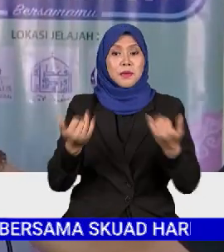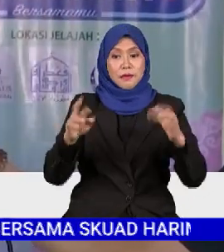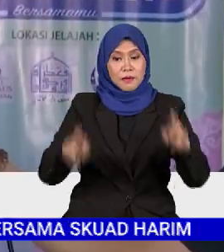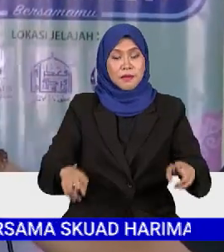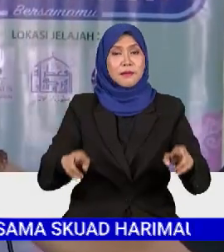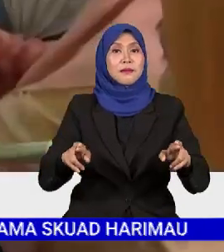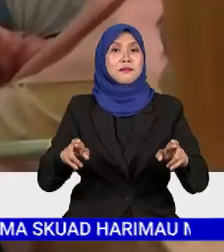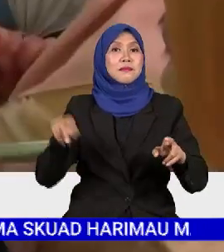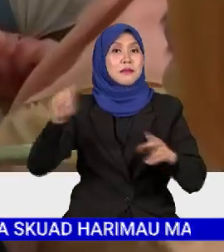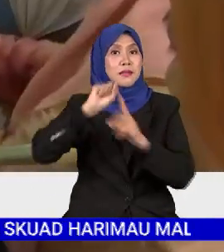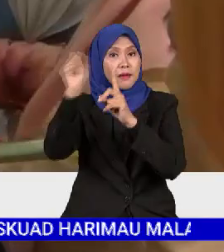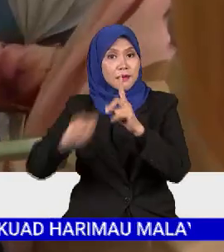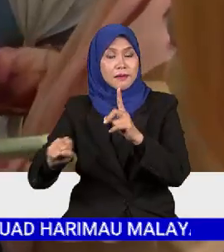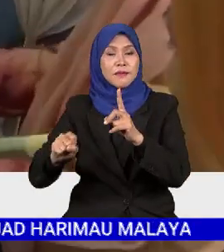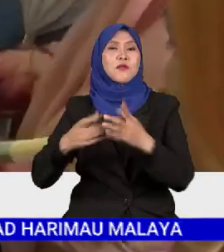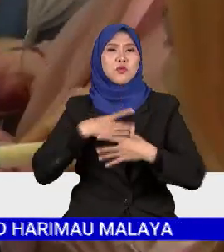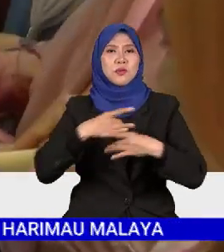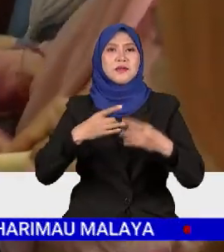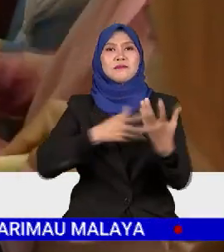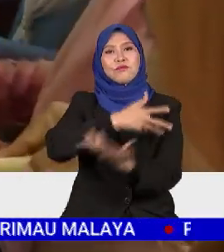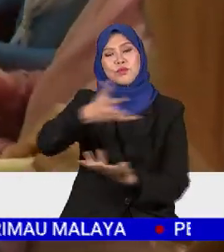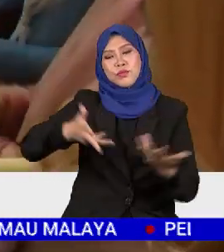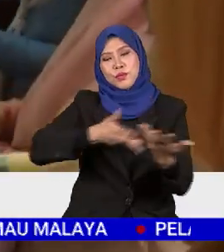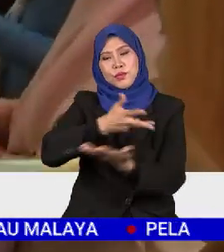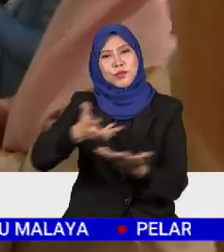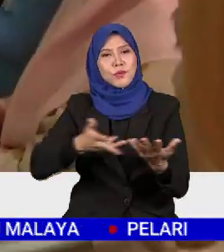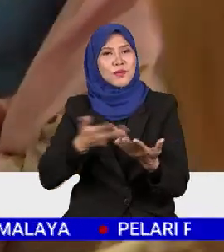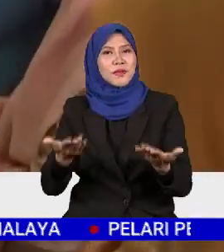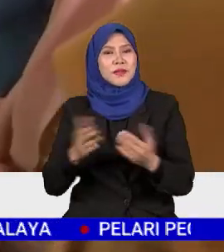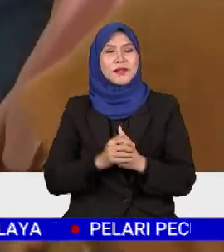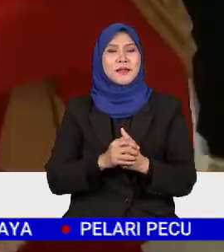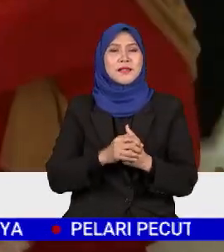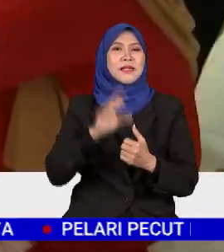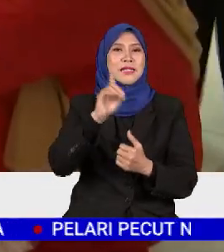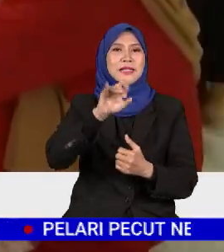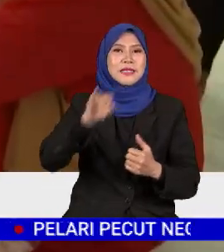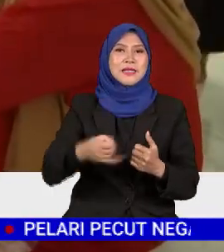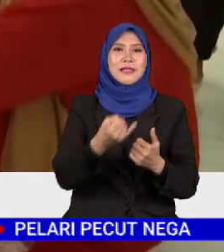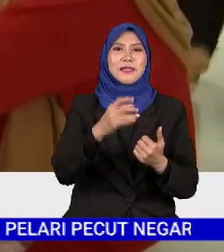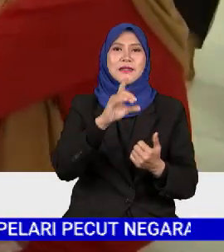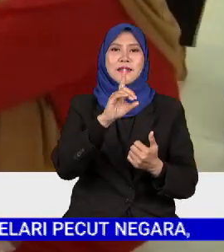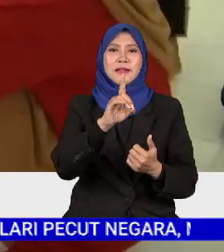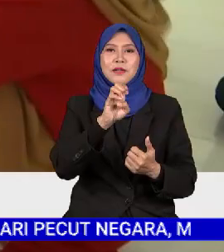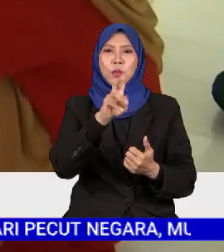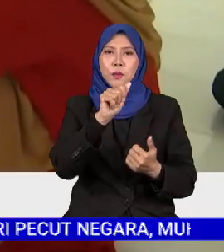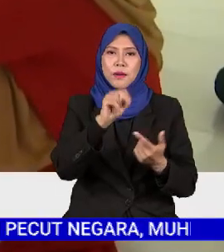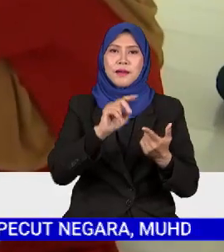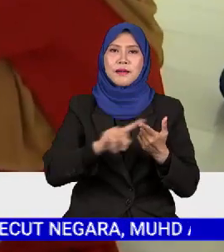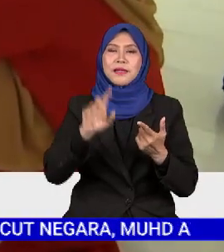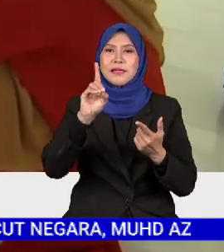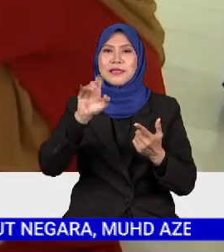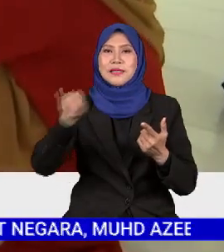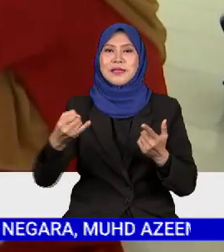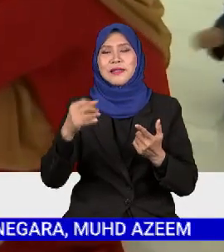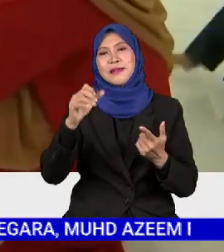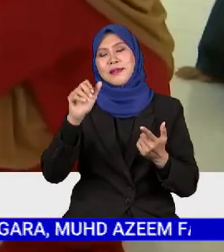suka dan mendekati kepada macam DJ Wan, DJ Didi, DJ Asnita, Puan